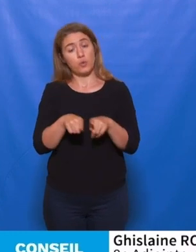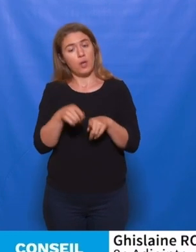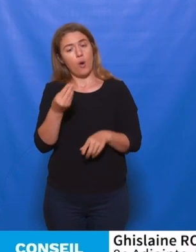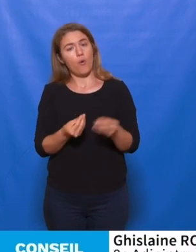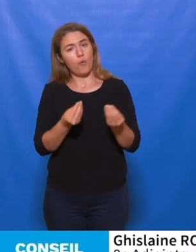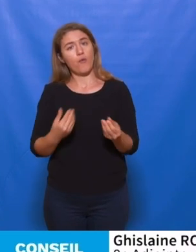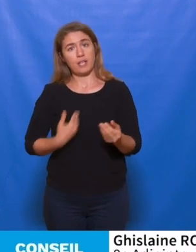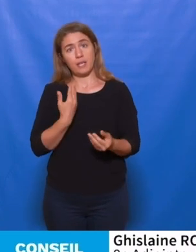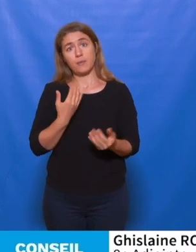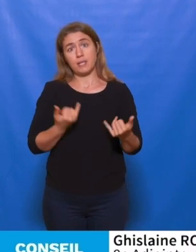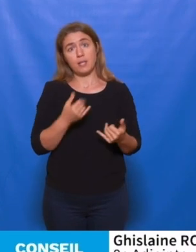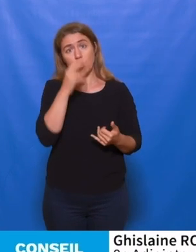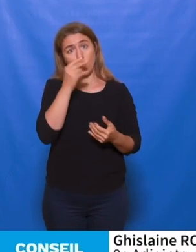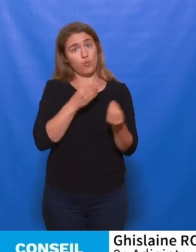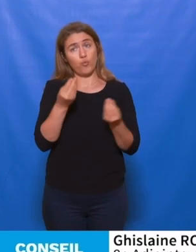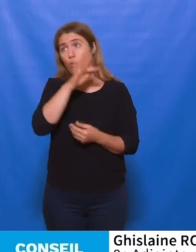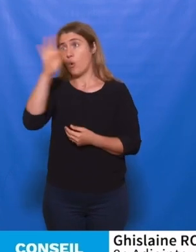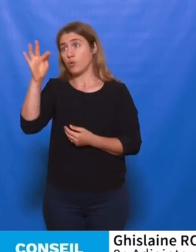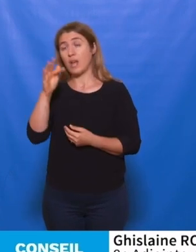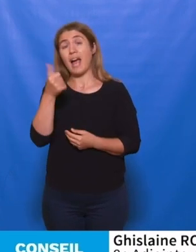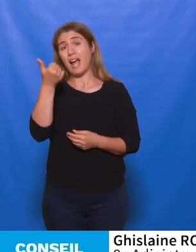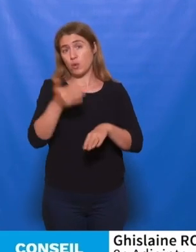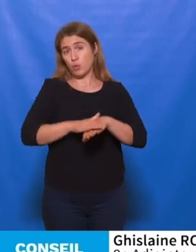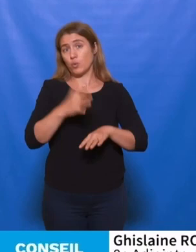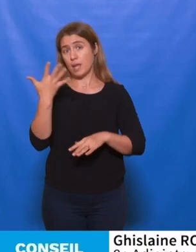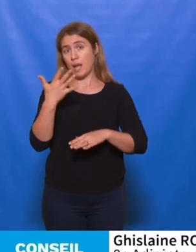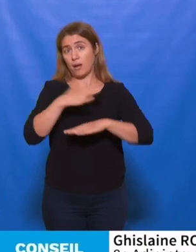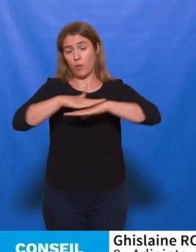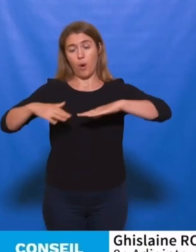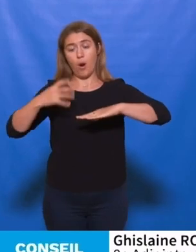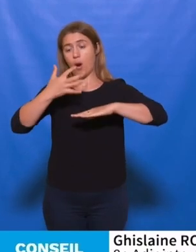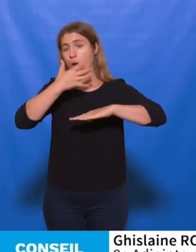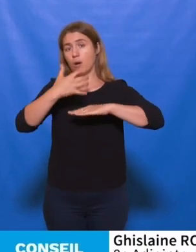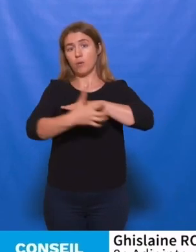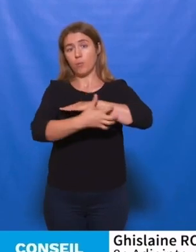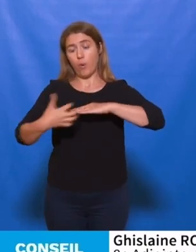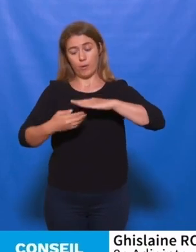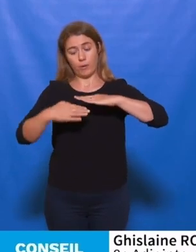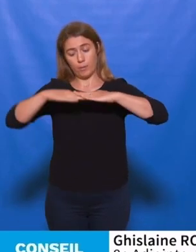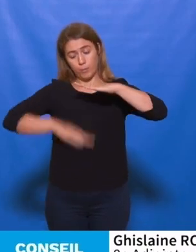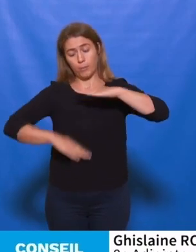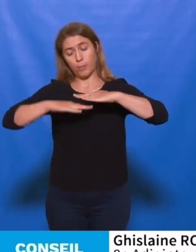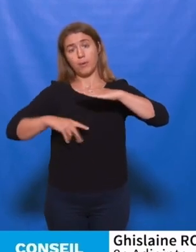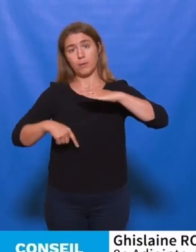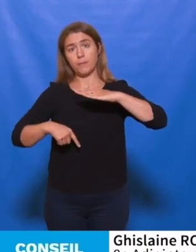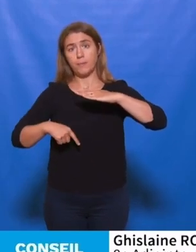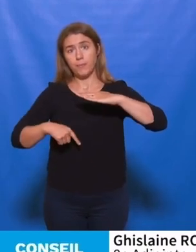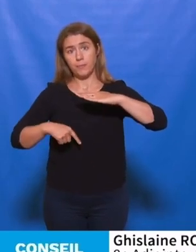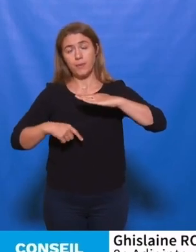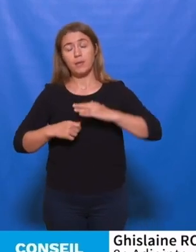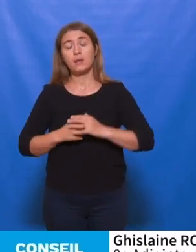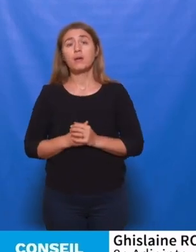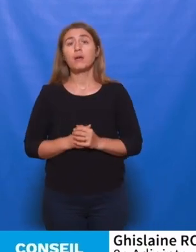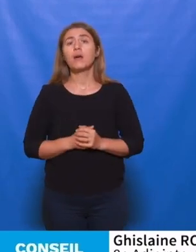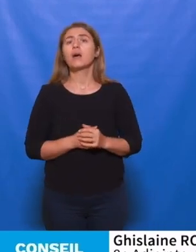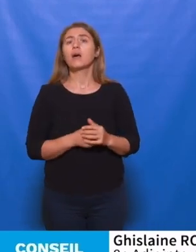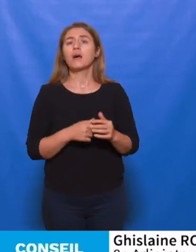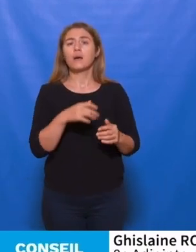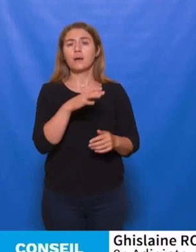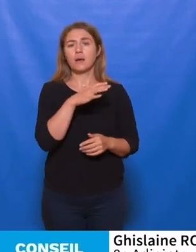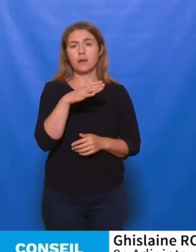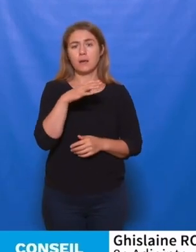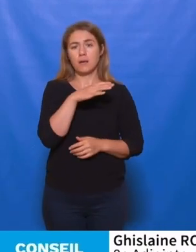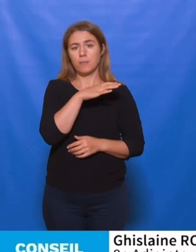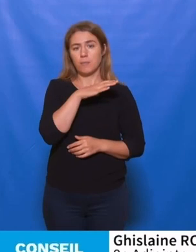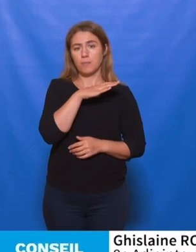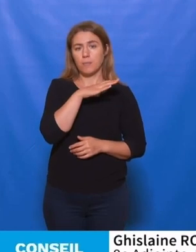Nantes. Plus d'un enfant sur 5 en France vit sous le seuil de pauvreté. Comme l'ont montré les travaux de James Heckman, prix